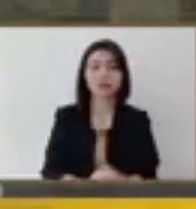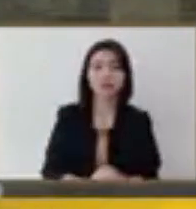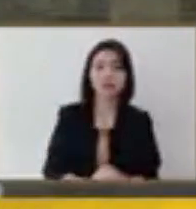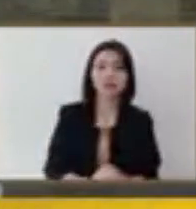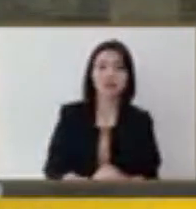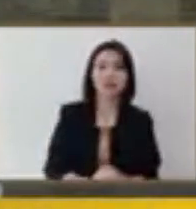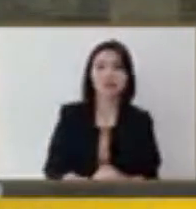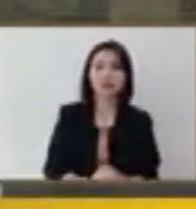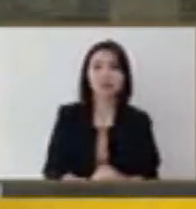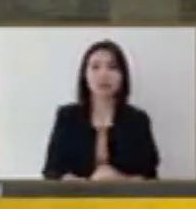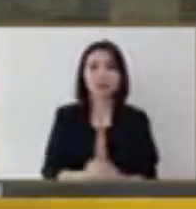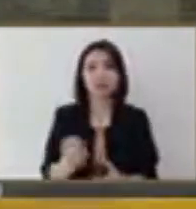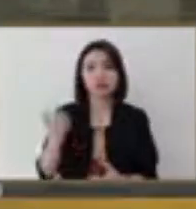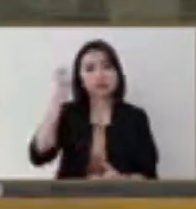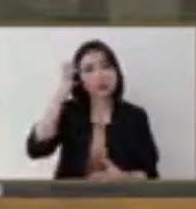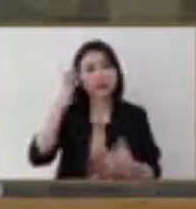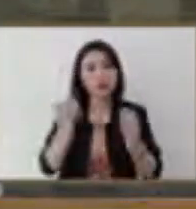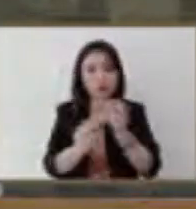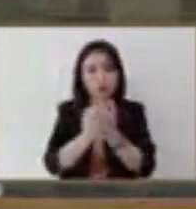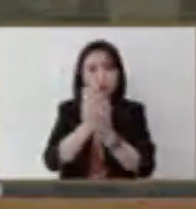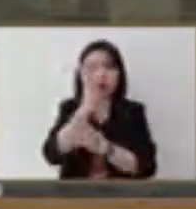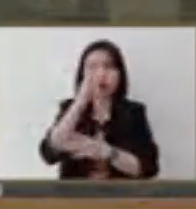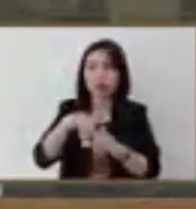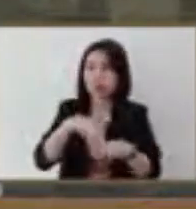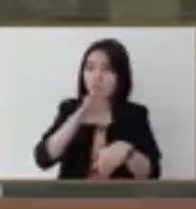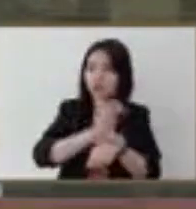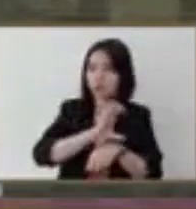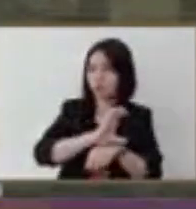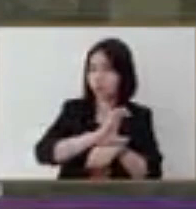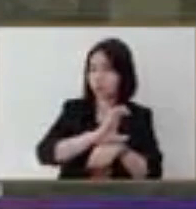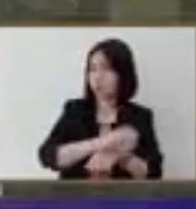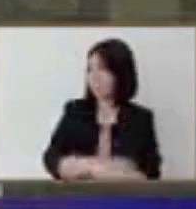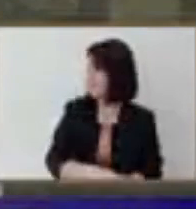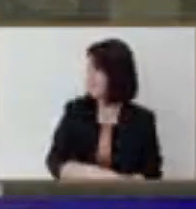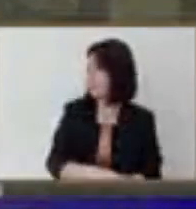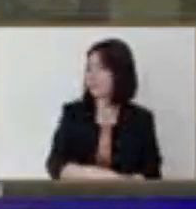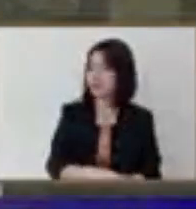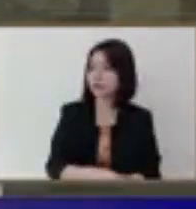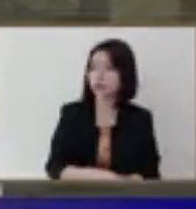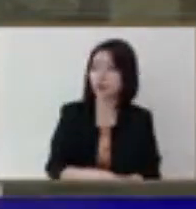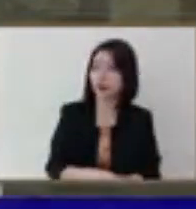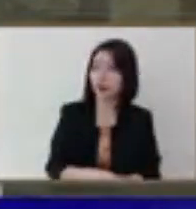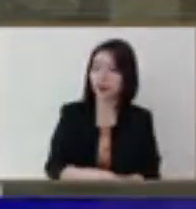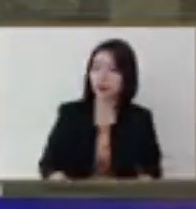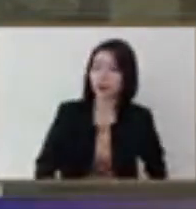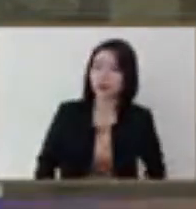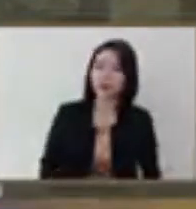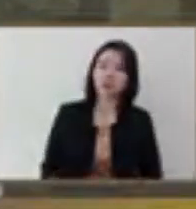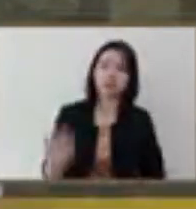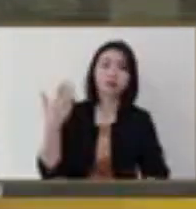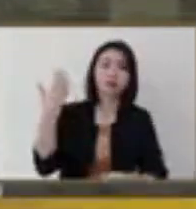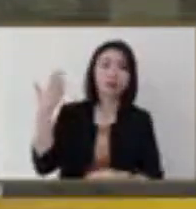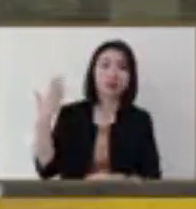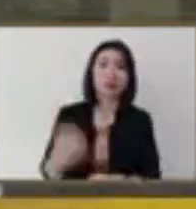lumaki na po ito sa simbahan. Nung umuwi pa ako ng Bicol, nakikita pag dumadating ako doon, maliliit pa po yan, sinasalubong